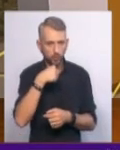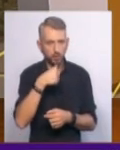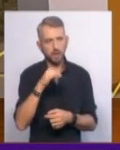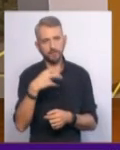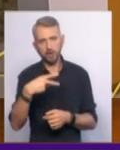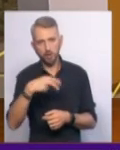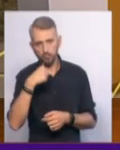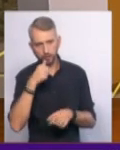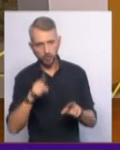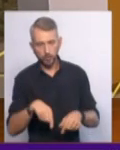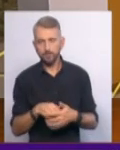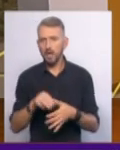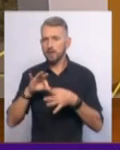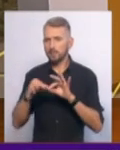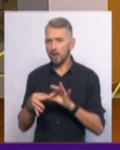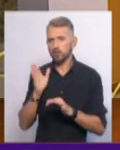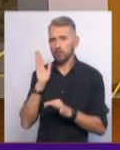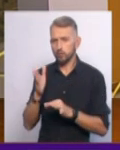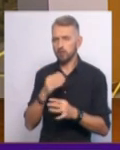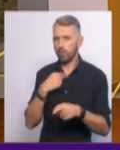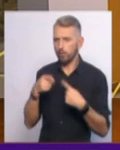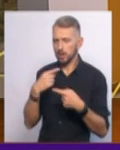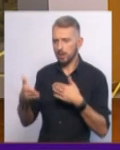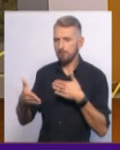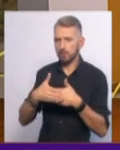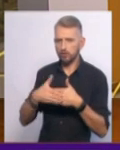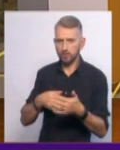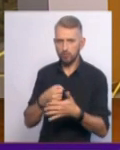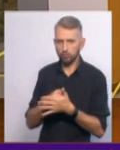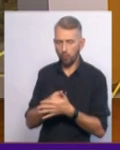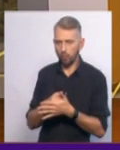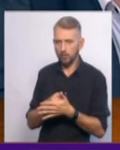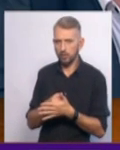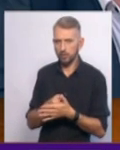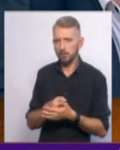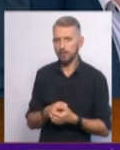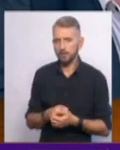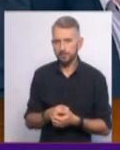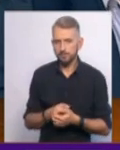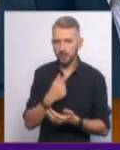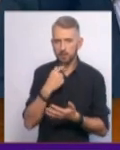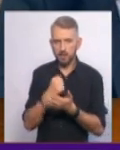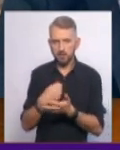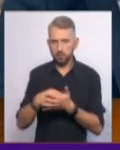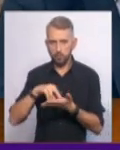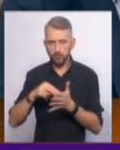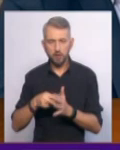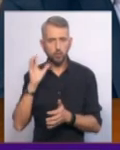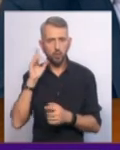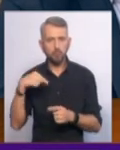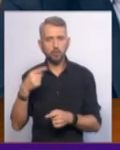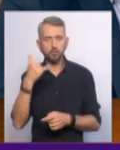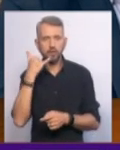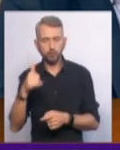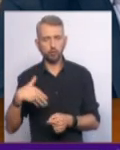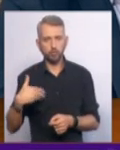році. Детальніше ми вже будемо, звичайно, говорити ближче до конкретизації цього процесу. Слухаємо наступний дзвінок. Добрий день.